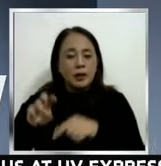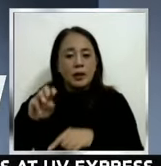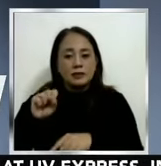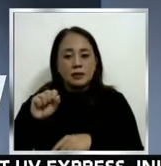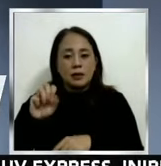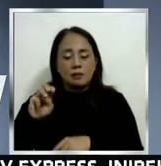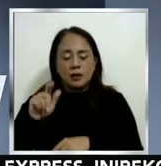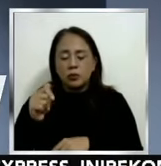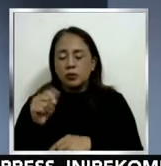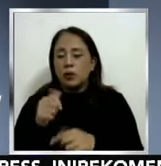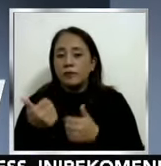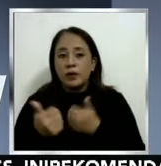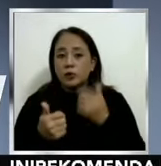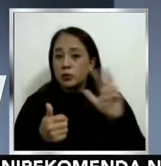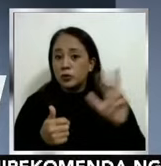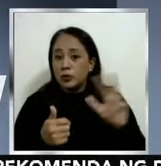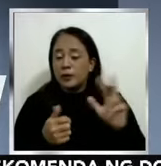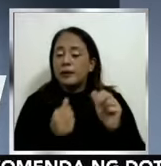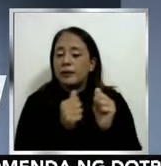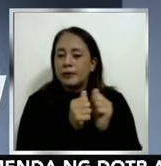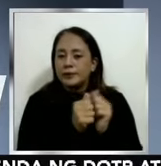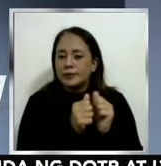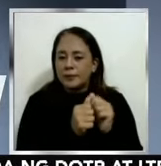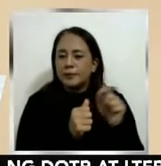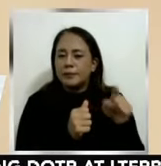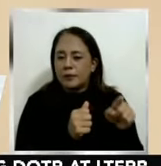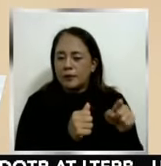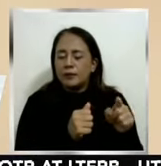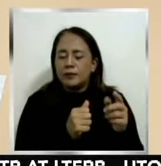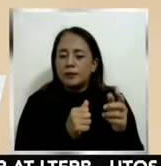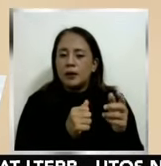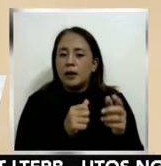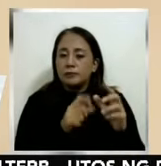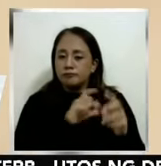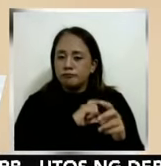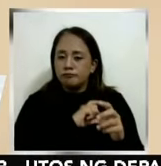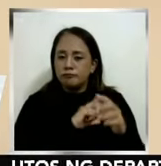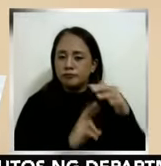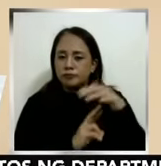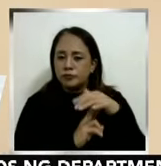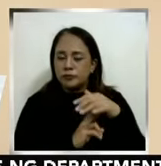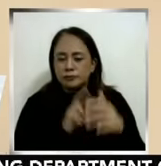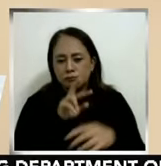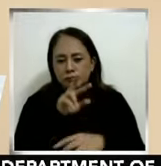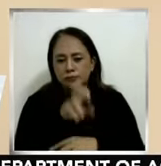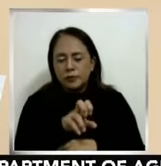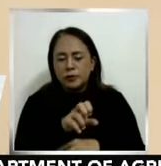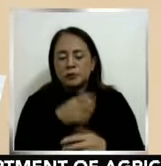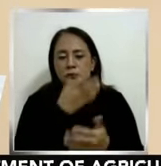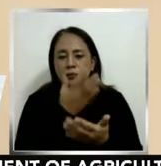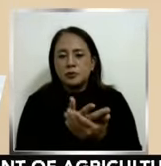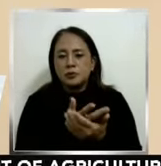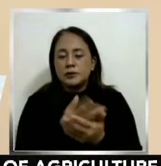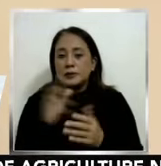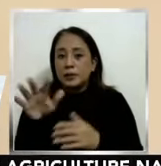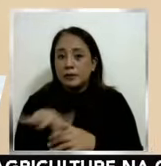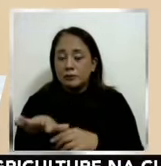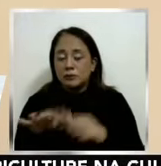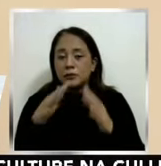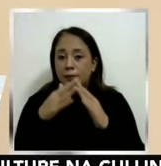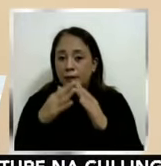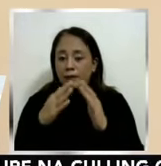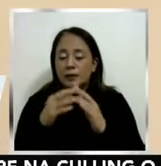na pinaghahanap ang pulisya. Kabilang ang isang retiradong pulis na nakita raw ni Samano na dumating sa Transient House kasama ang